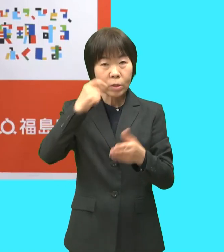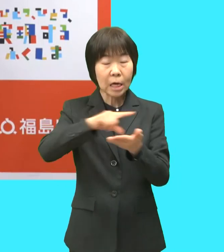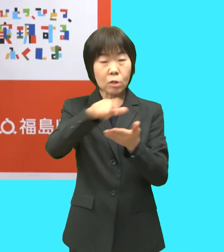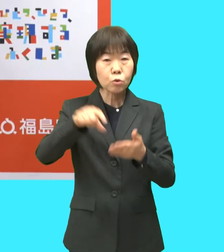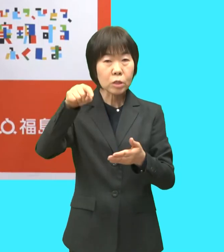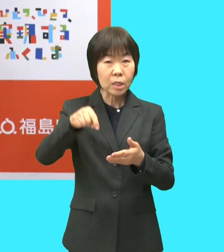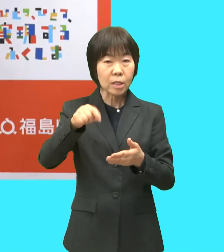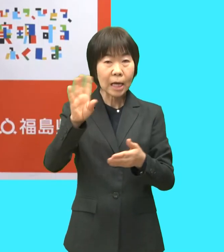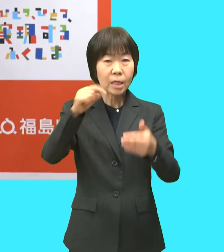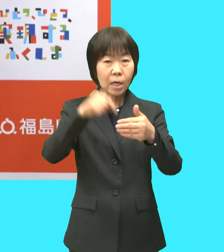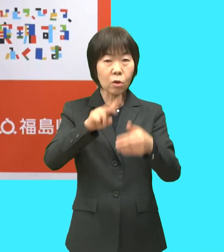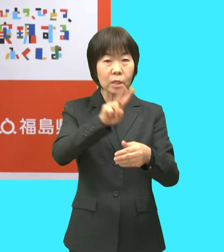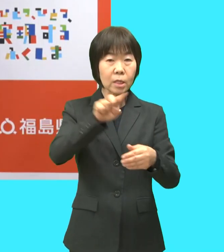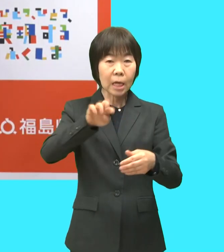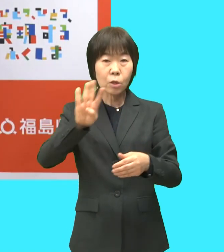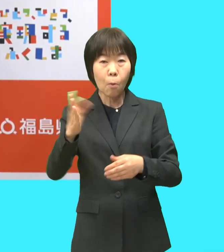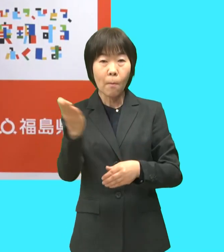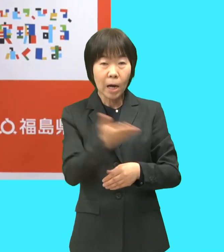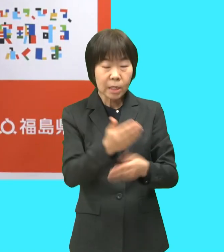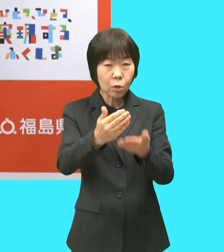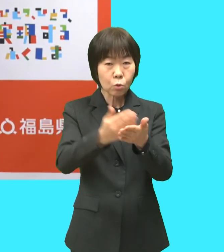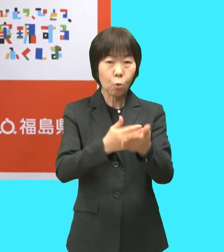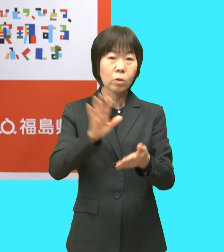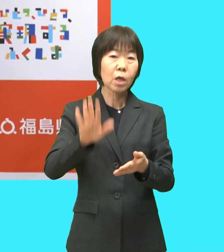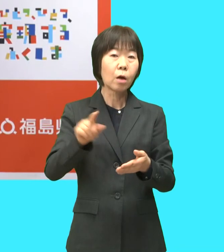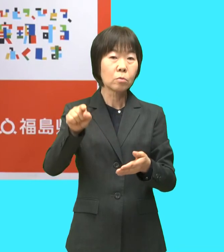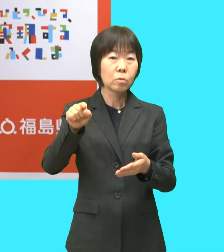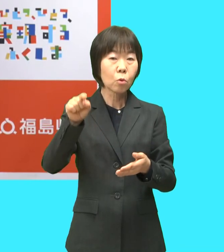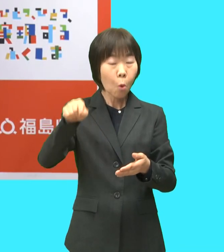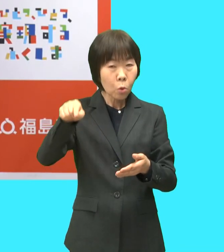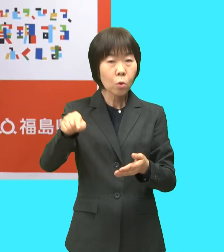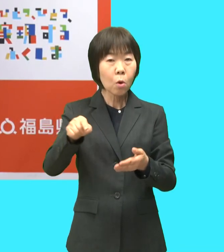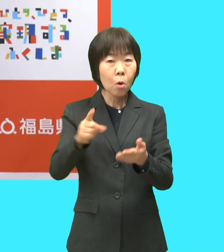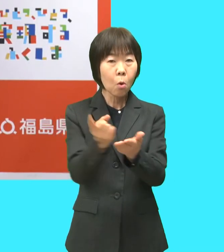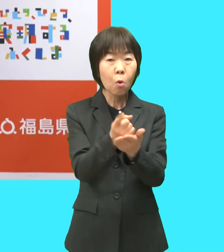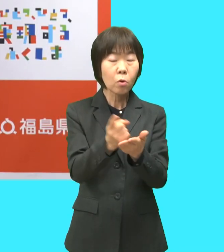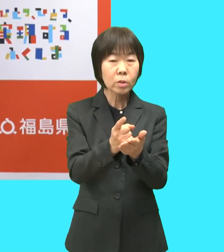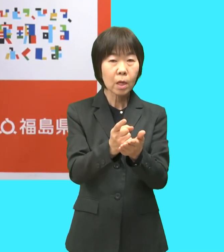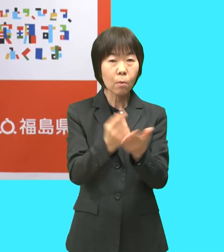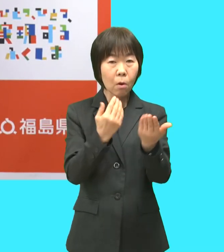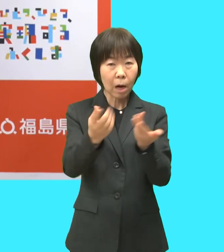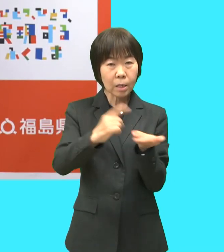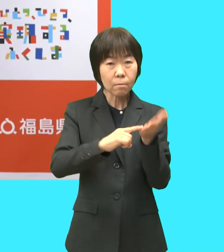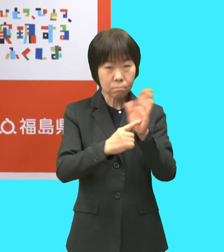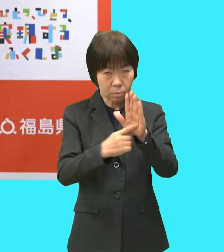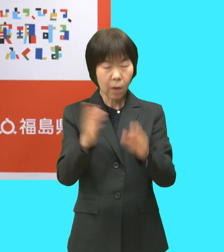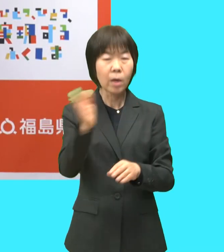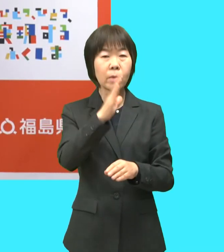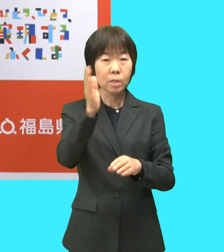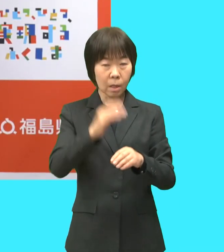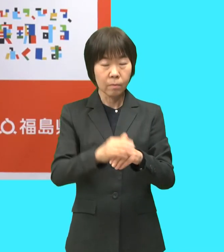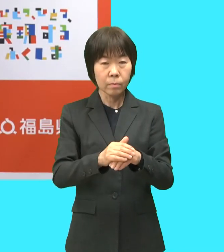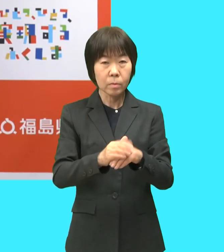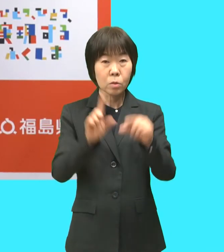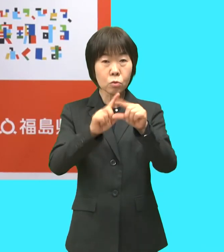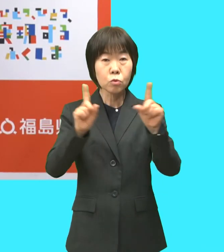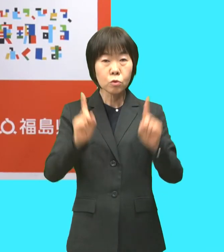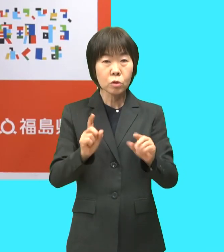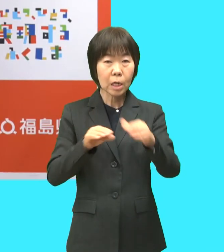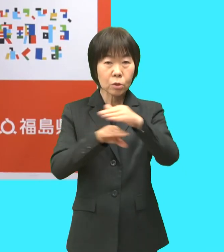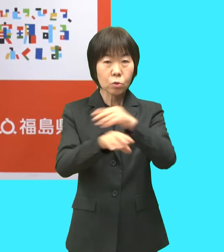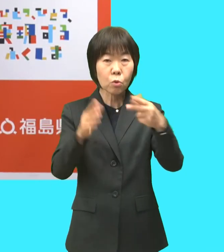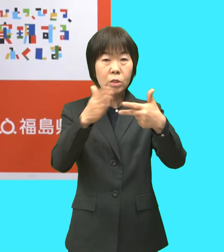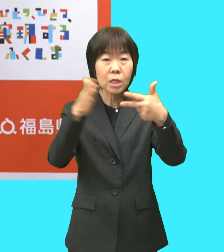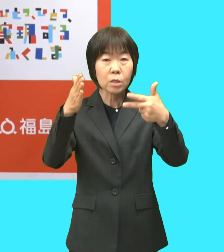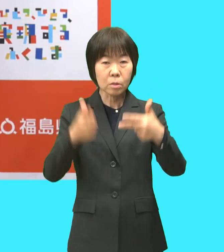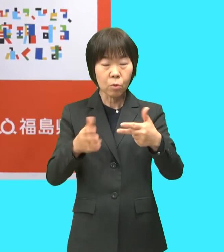の約 2.4% のエリア残っていますが、その方向性についても明確ではありません。また中間貯蔵施設につい